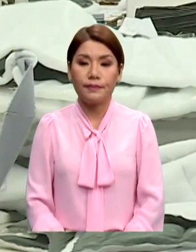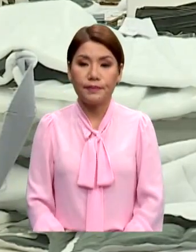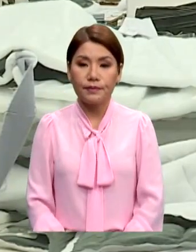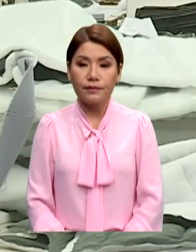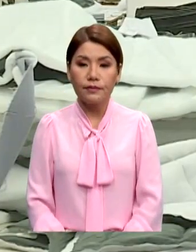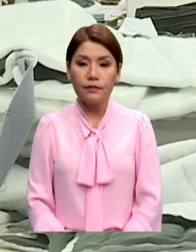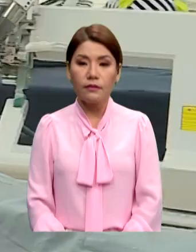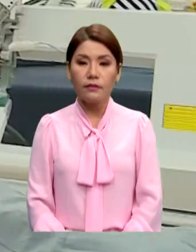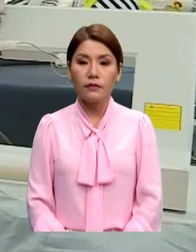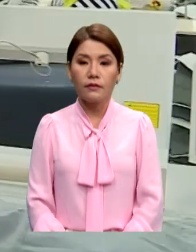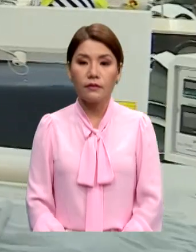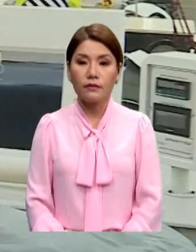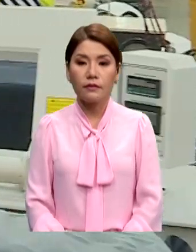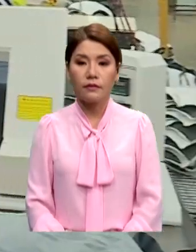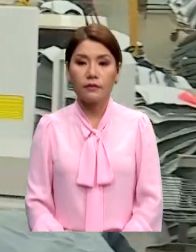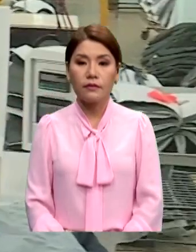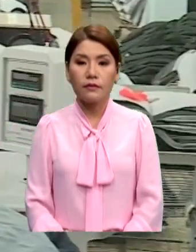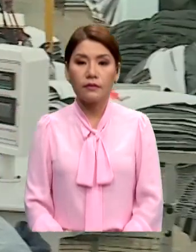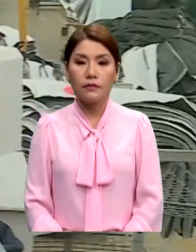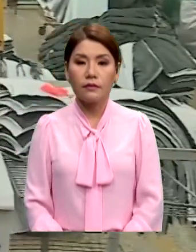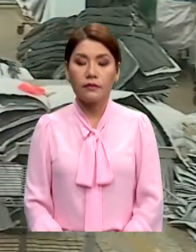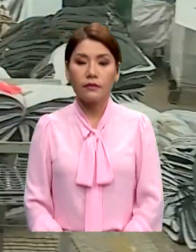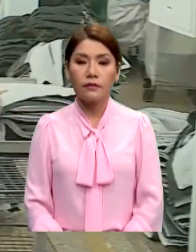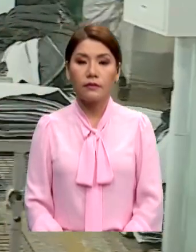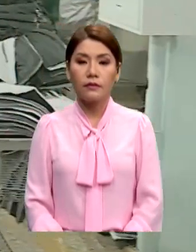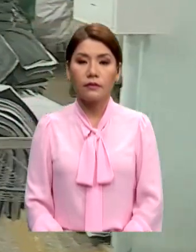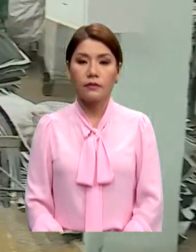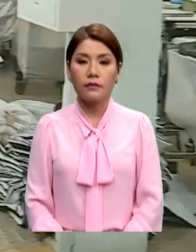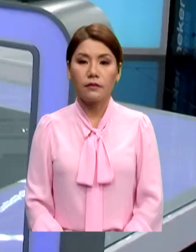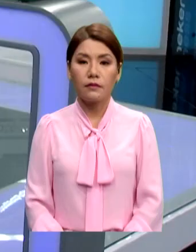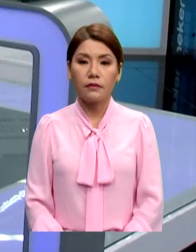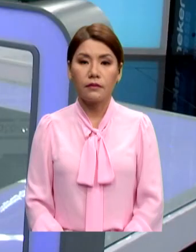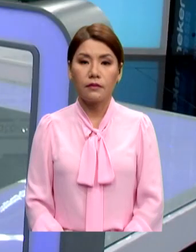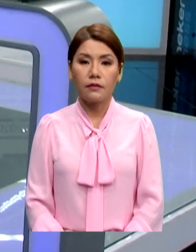Айжан Утилова, Дмитрий Крюкович, Габиден Жокушев, телеканал «Атамикен Бизнес».